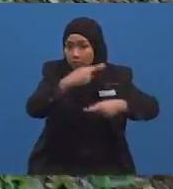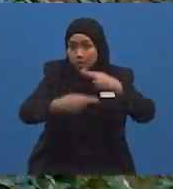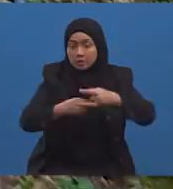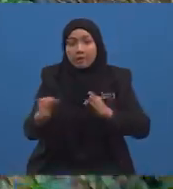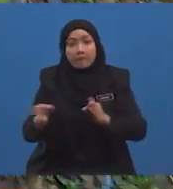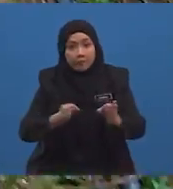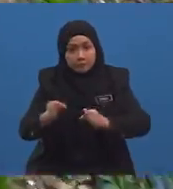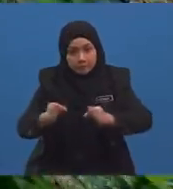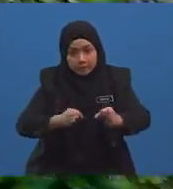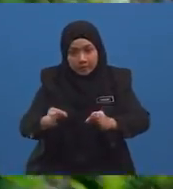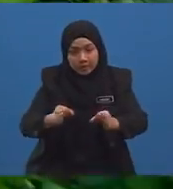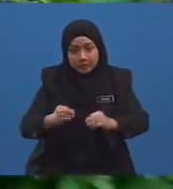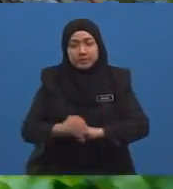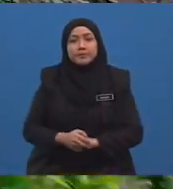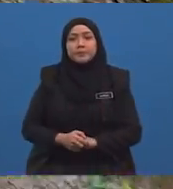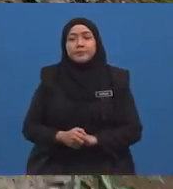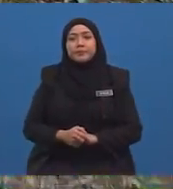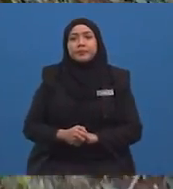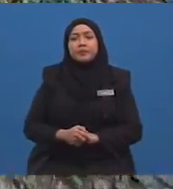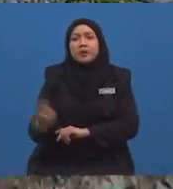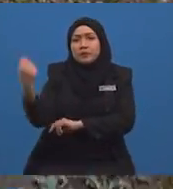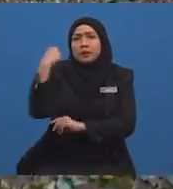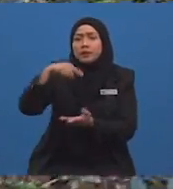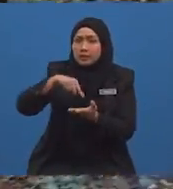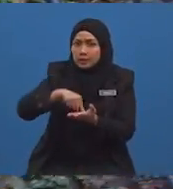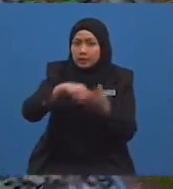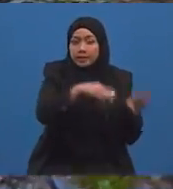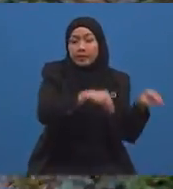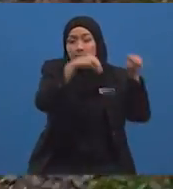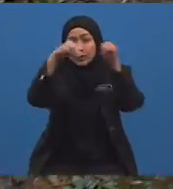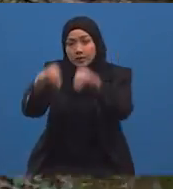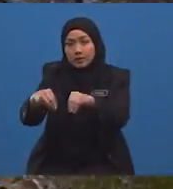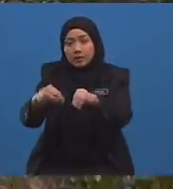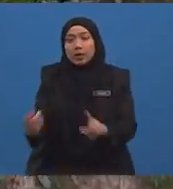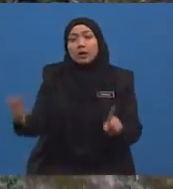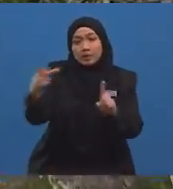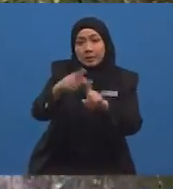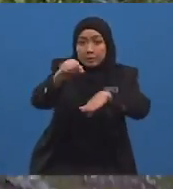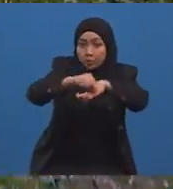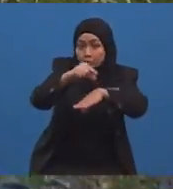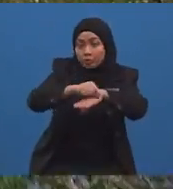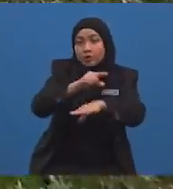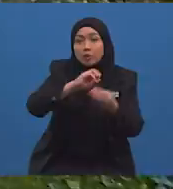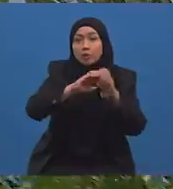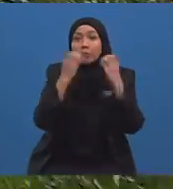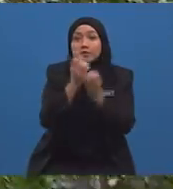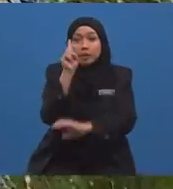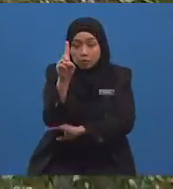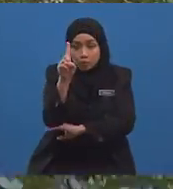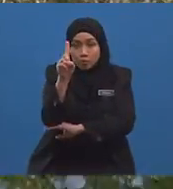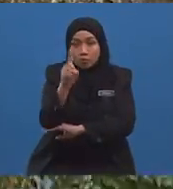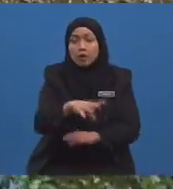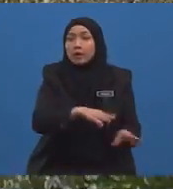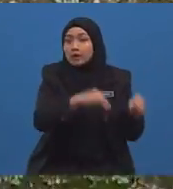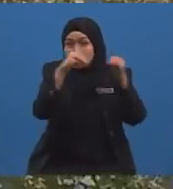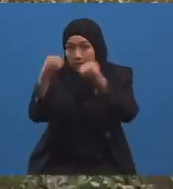Tenaga kimia ini dipindahkan kepada pengguna primer dan seterusnya kepada pengguna sekunder